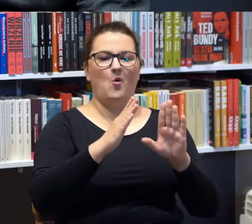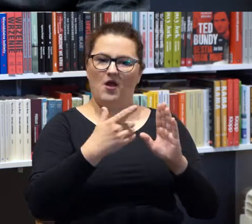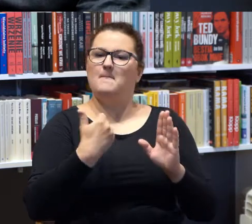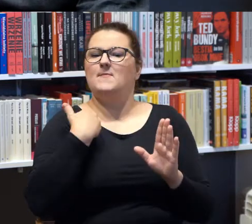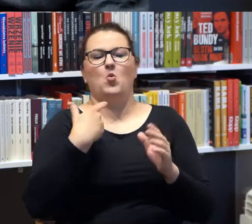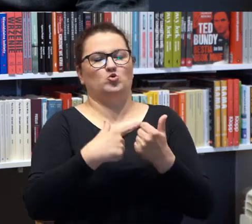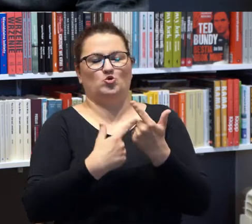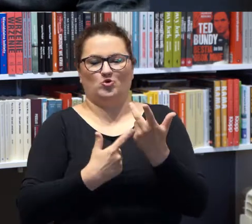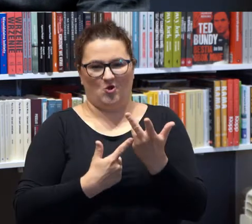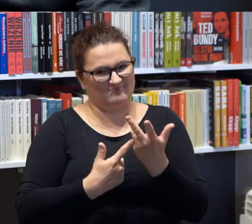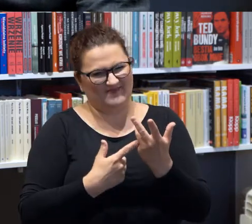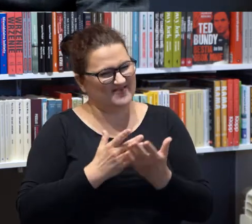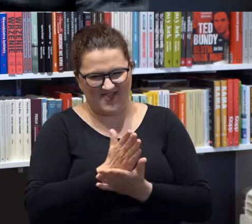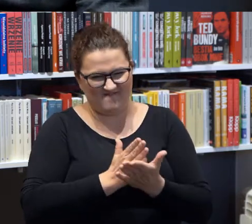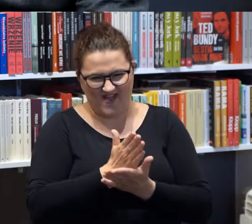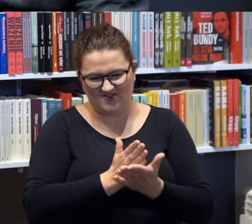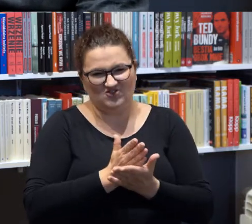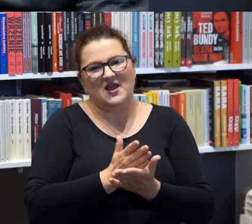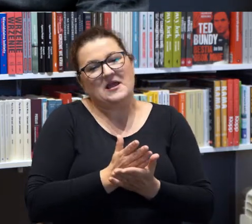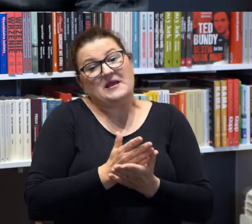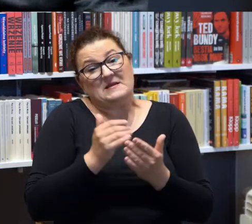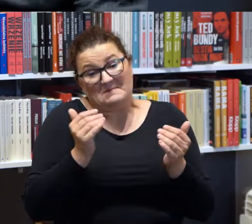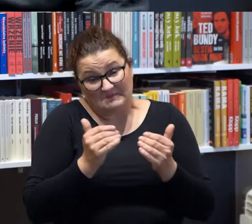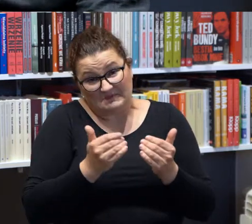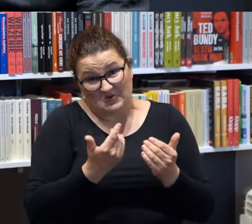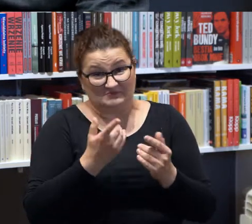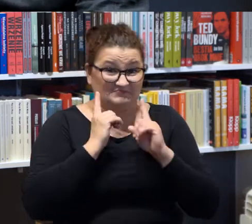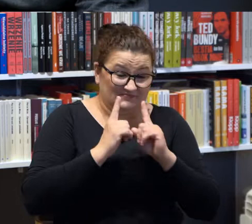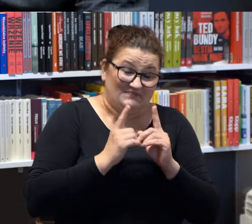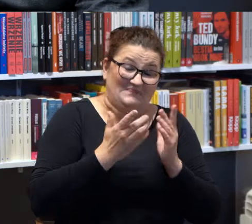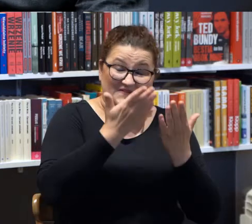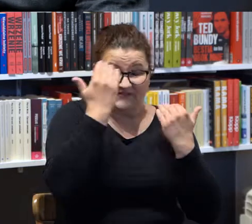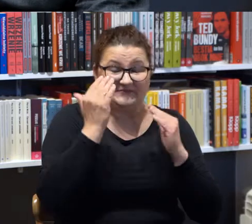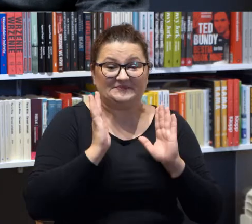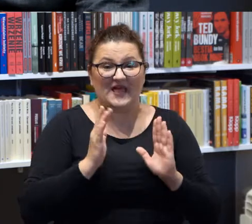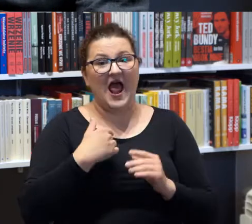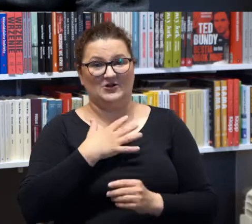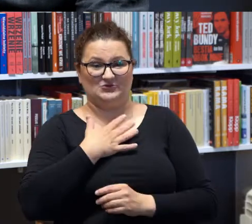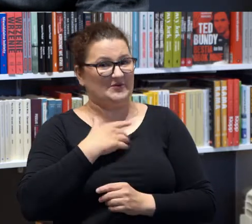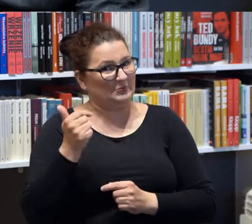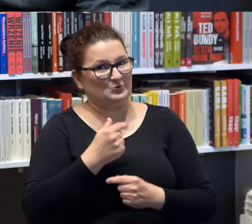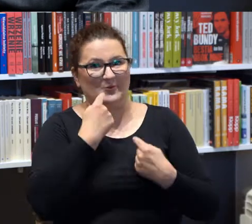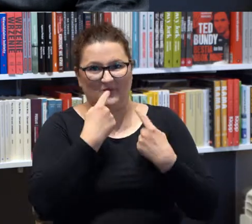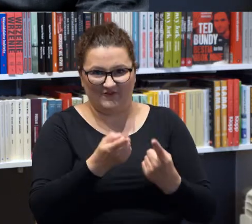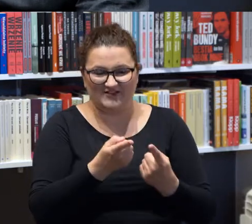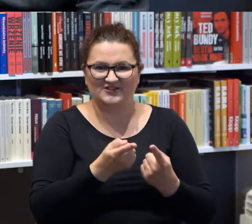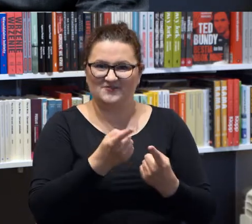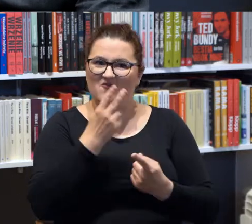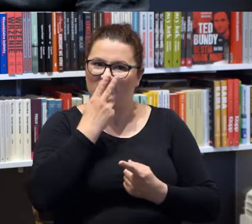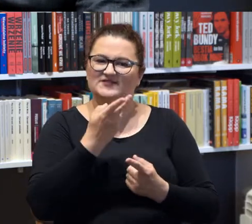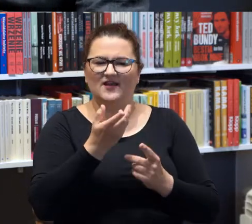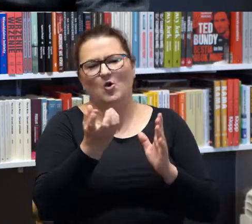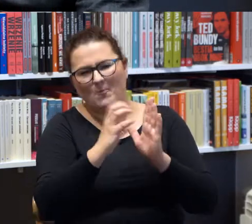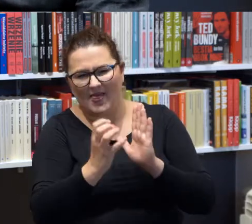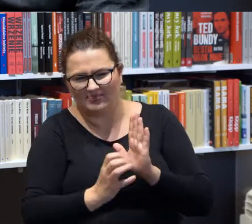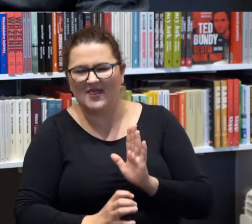ja nie wierzę, że tak jest. Oczywiście to jest może truizm, jest głupio wręcz to mówić, ale jakoś czuję się zobowiązany, żeby to powiedzieć, bo widzę w części komentarzy